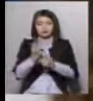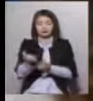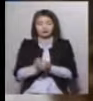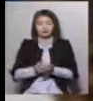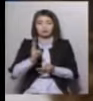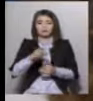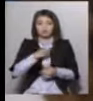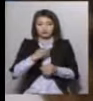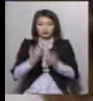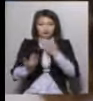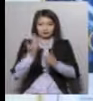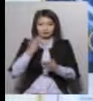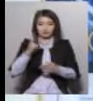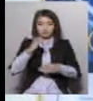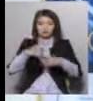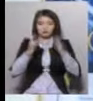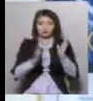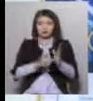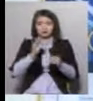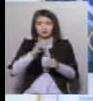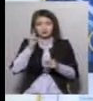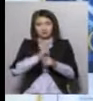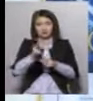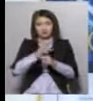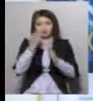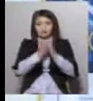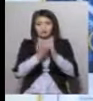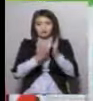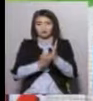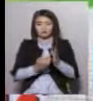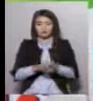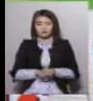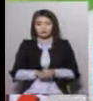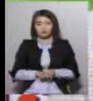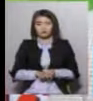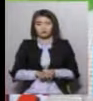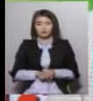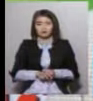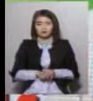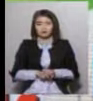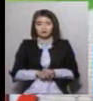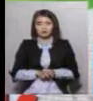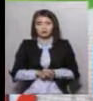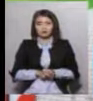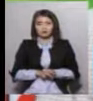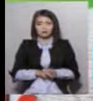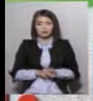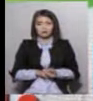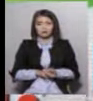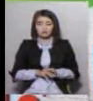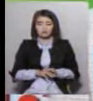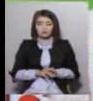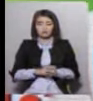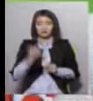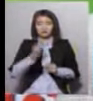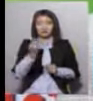было доступно только в городских условиях – научиться программированию, проектированию. Также они могут